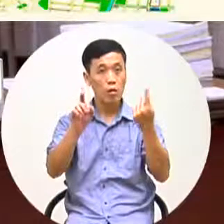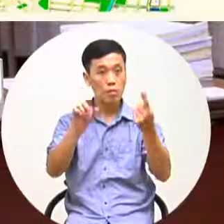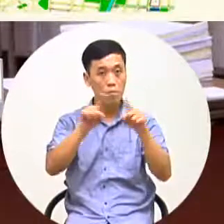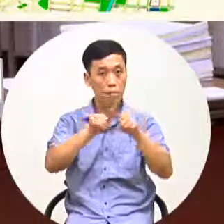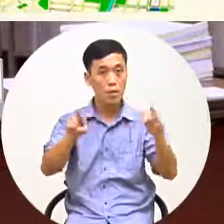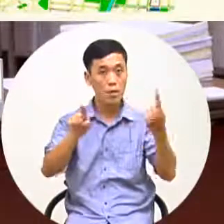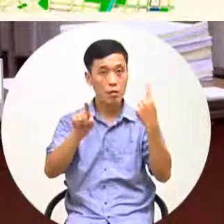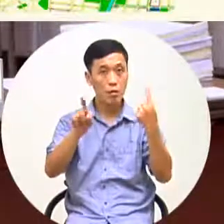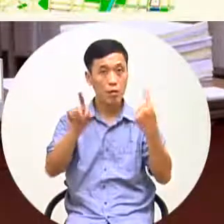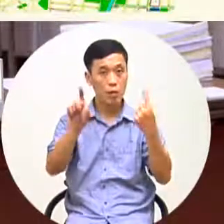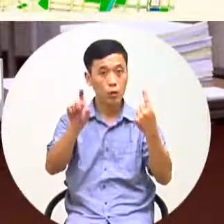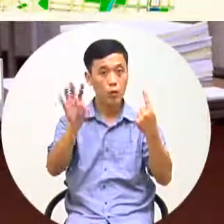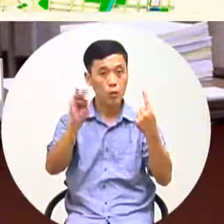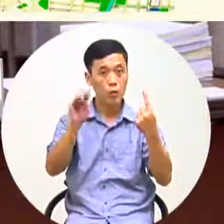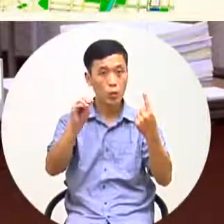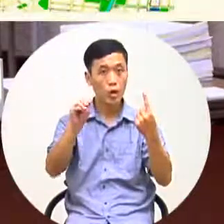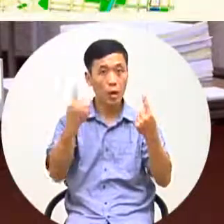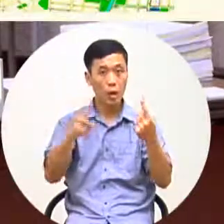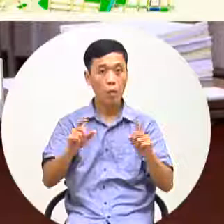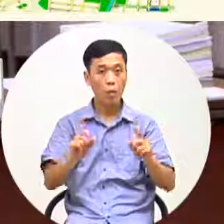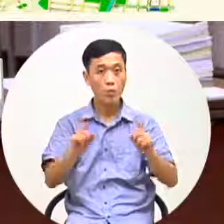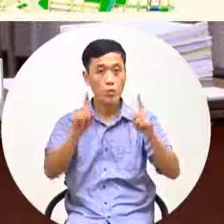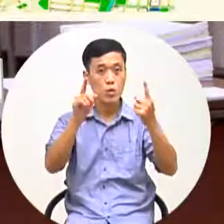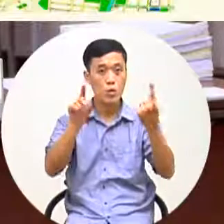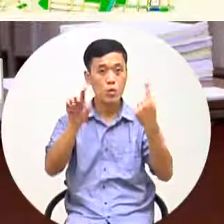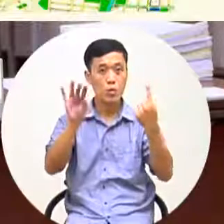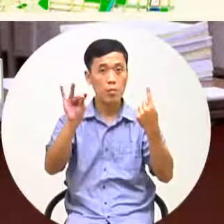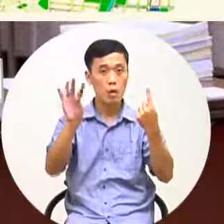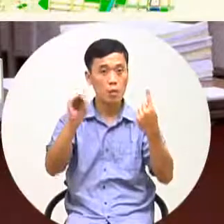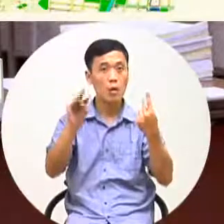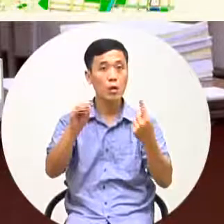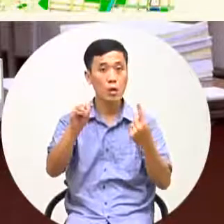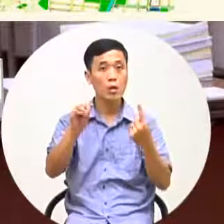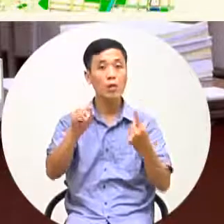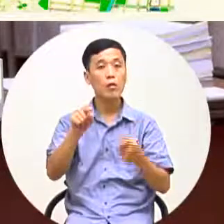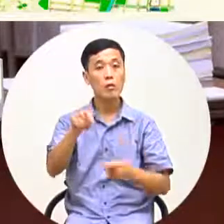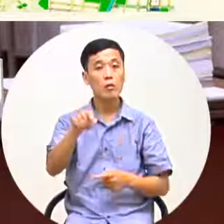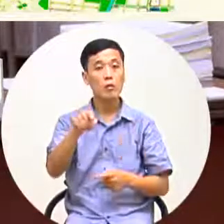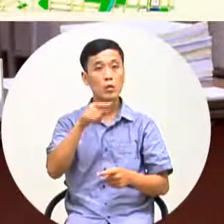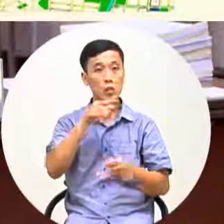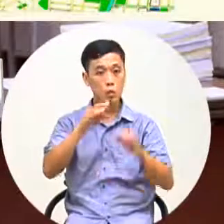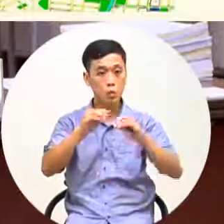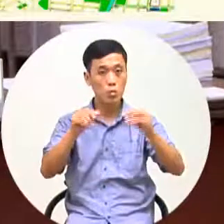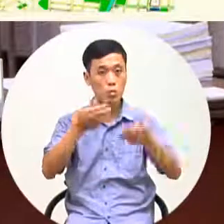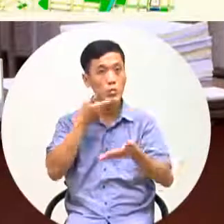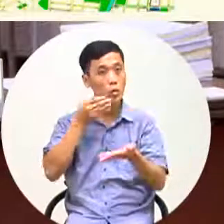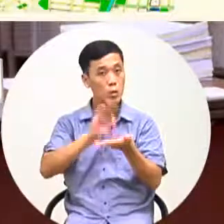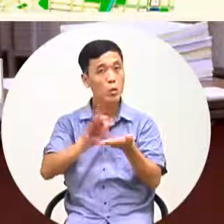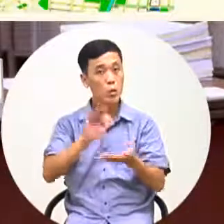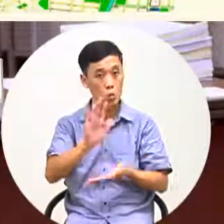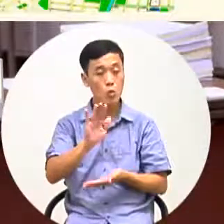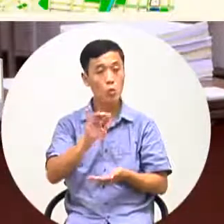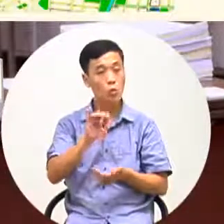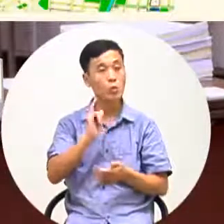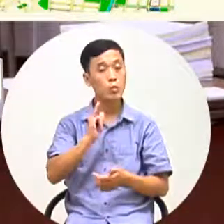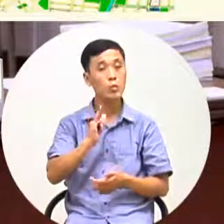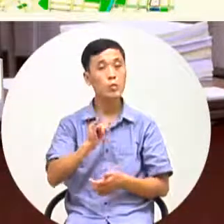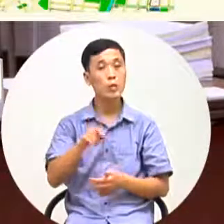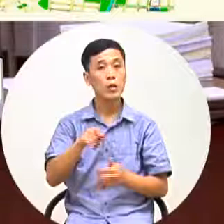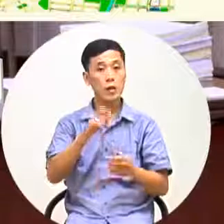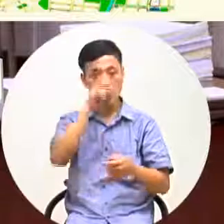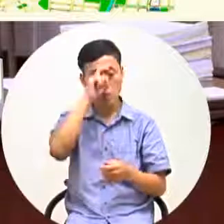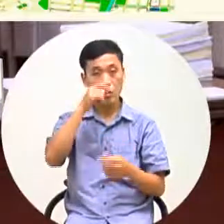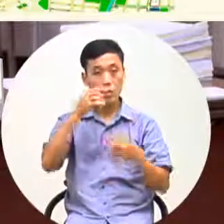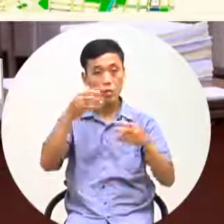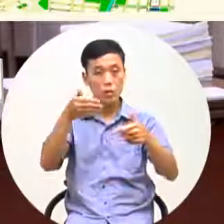啊，土地来当整理了的，有效的应用，对不对？吼，这是一个做好现象。吼，咱即摆听下这监管处吼，是局长要回答，这个